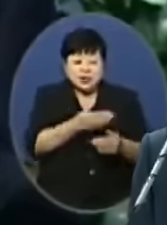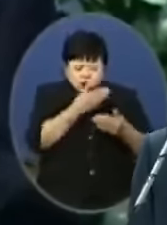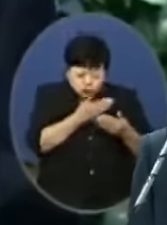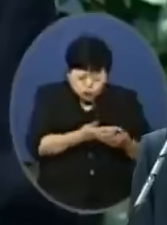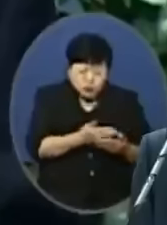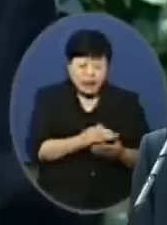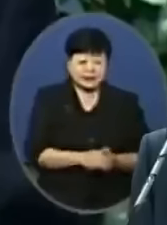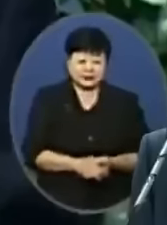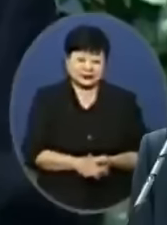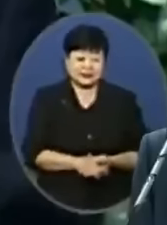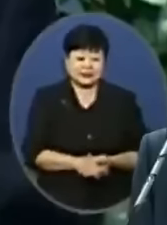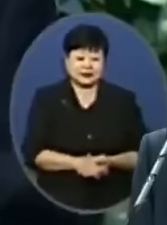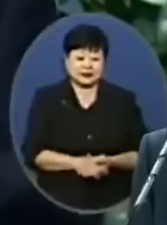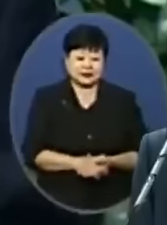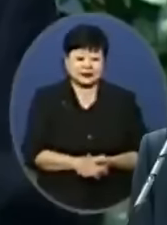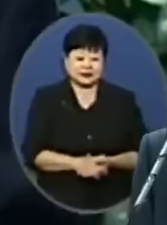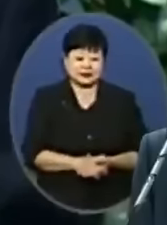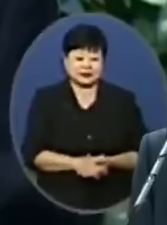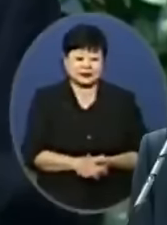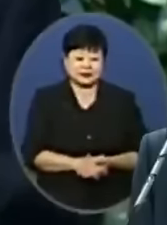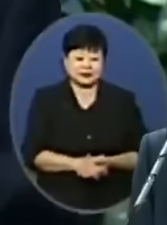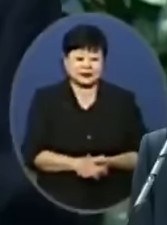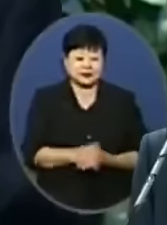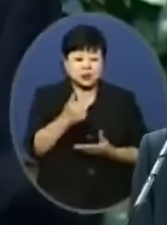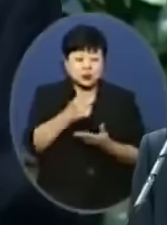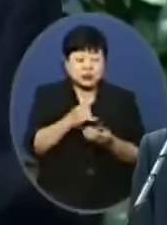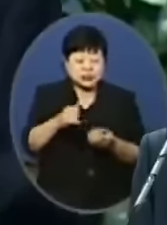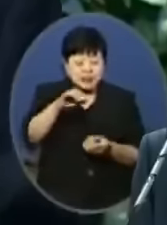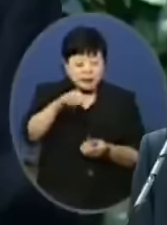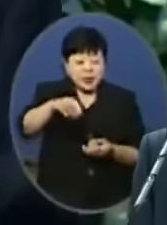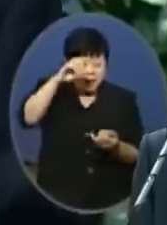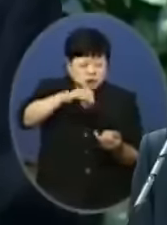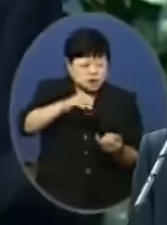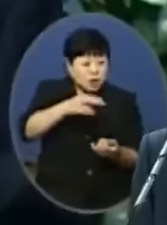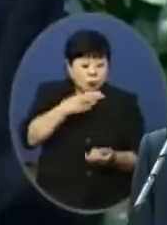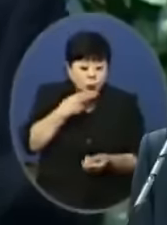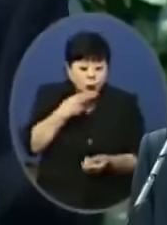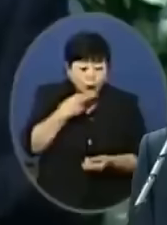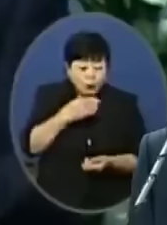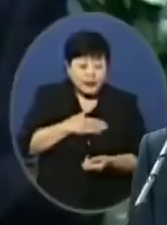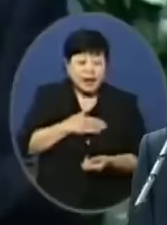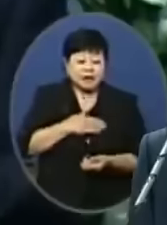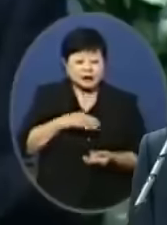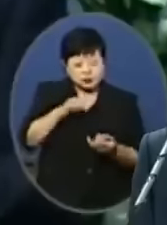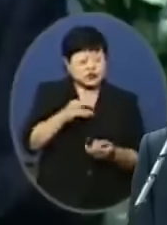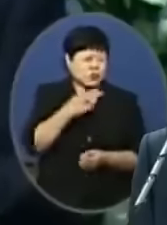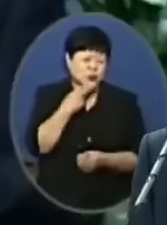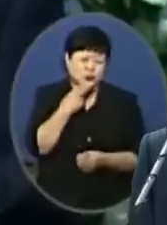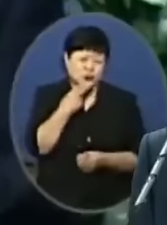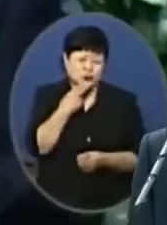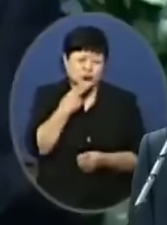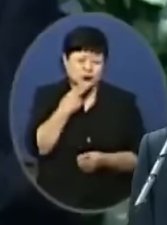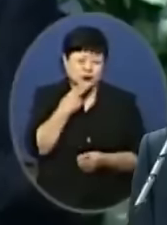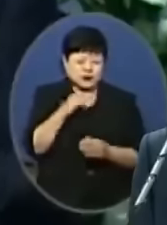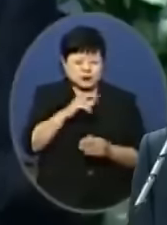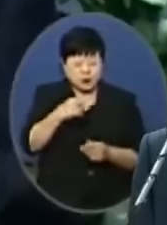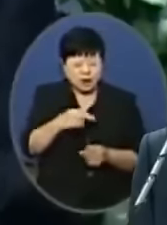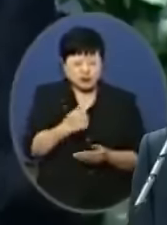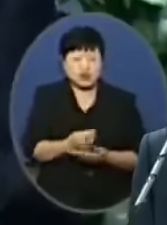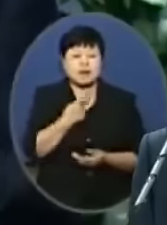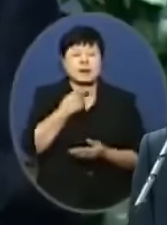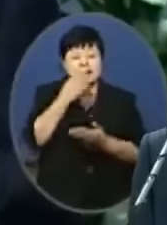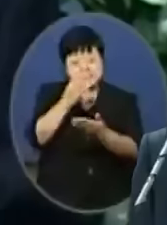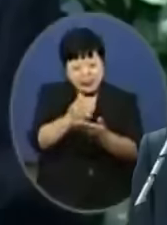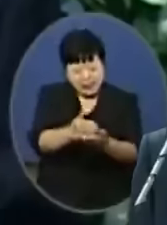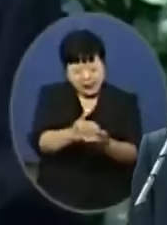중대한 범죄인을 눈앞에 두고도 정죄하지 않았었습니다. 나도 너를 정죄하지 아니한다. 집에 가서 다시 죄짓지